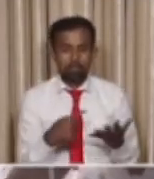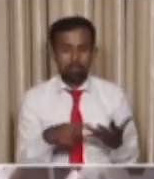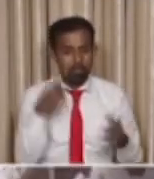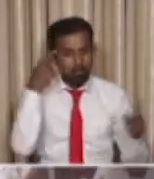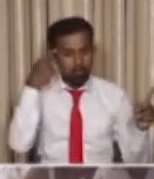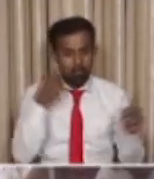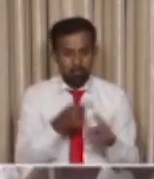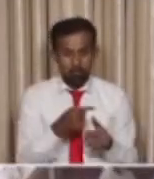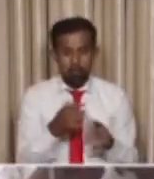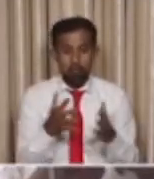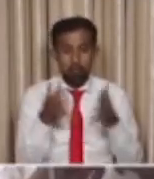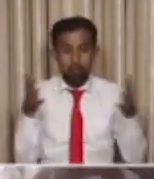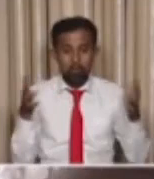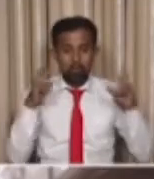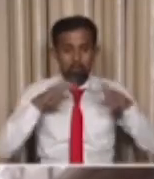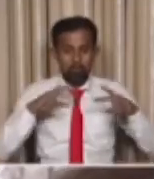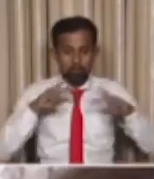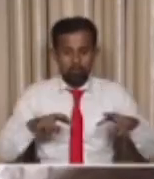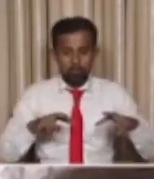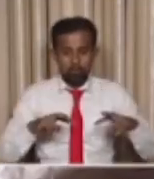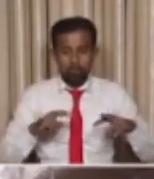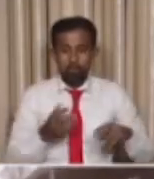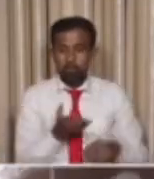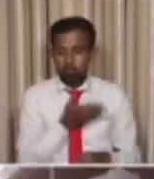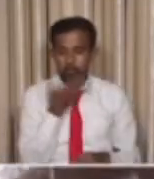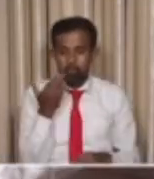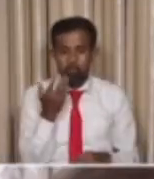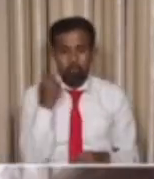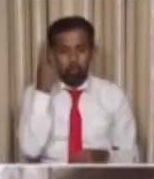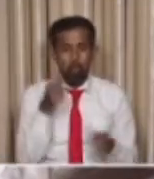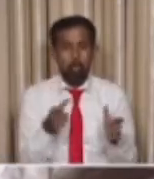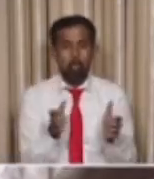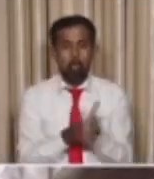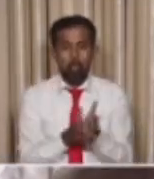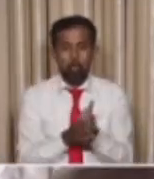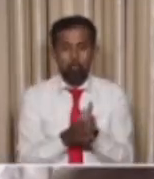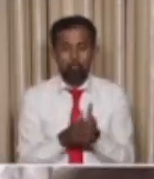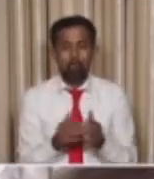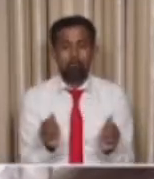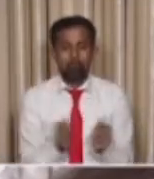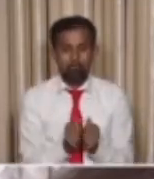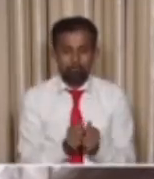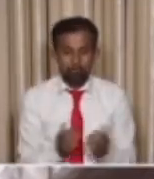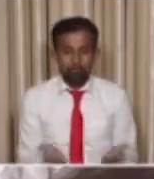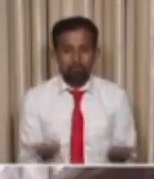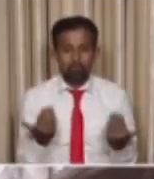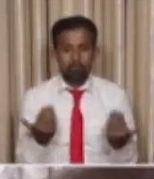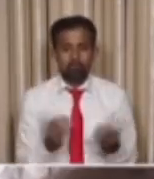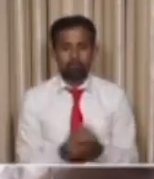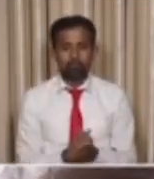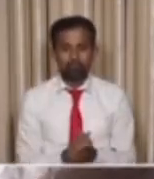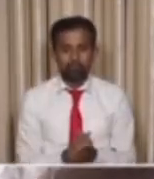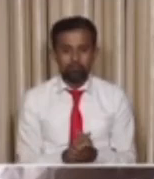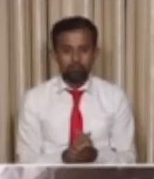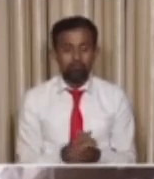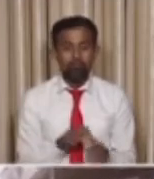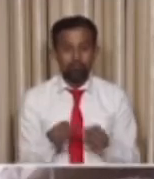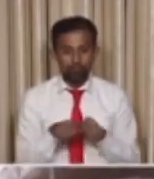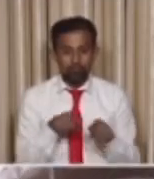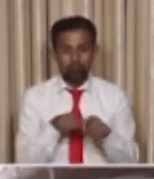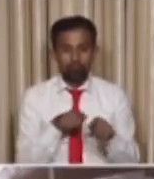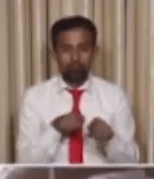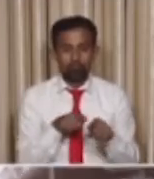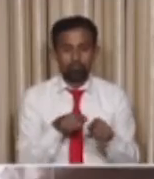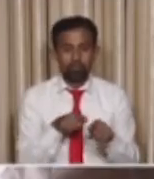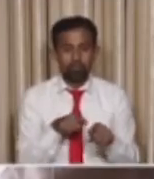සම්බන්ධව පුළුල් නිරීක්ෂණයක් නිගමනයක් කරන්න පුළුවන් ඒ විද්වත් කමිටුවක ඇදුම්ලක් ක්‍රියාත්මක වැඩපිළිවෙළක් ක්‍රියාත්මක කරන්න. ඒ ආකාරයෙන් වගේම